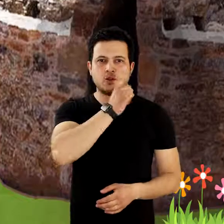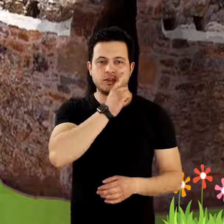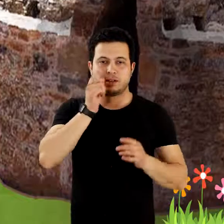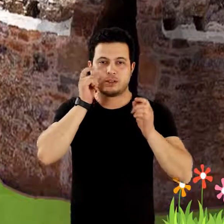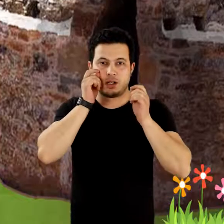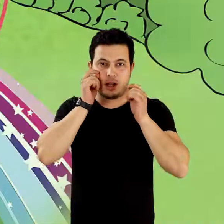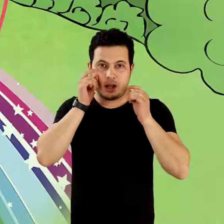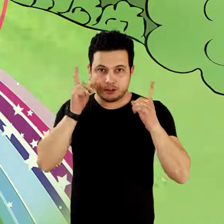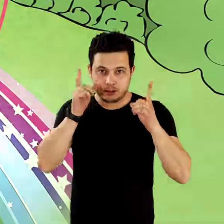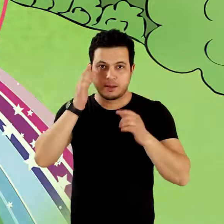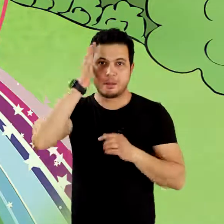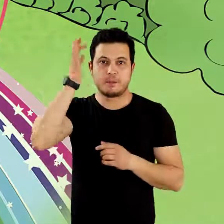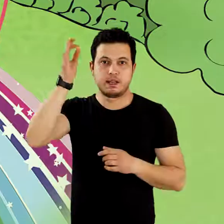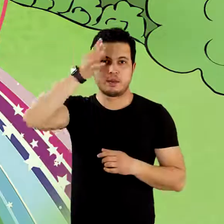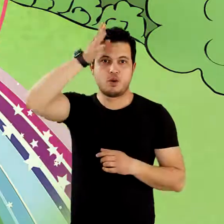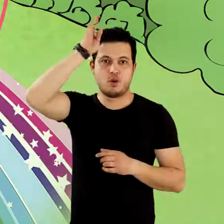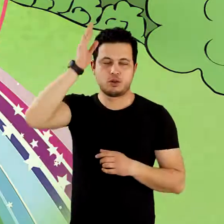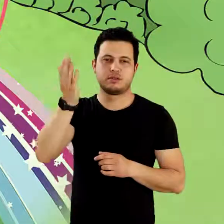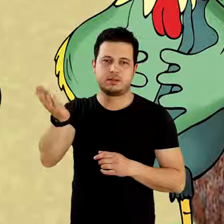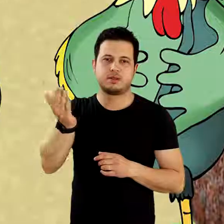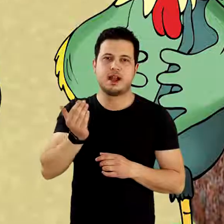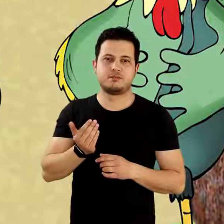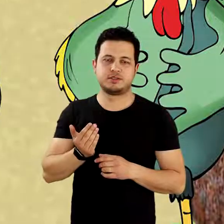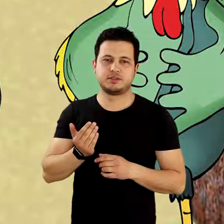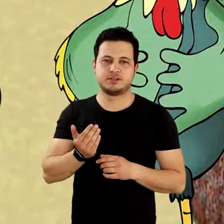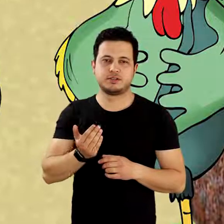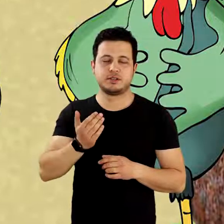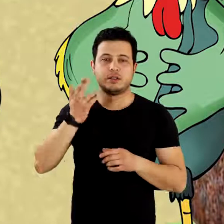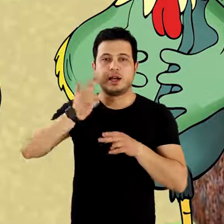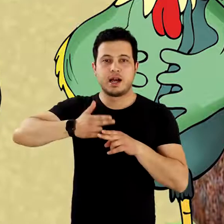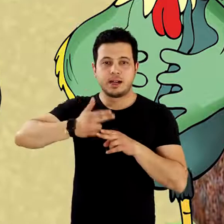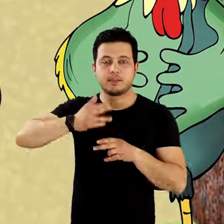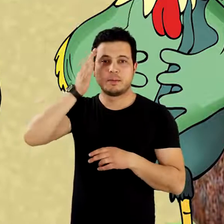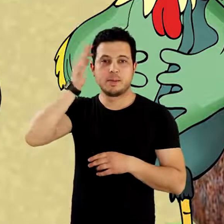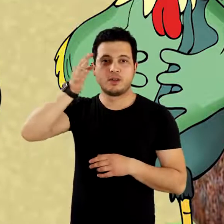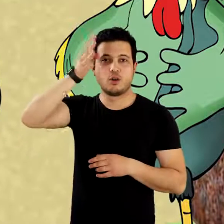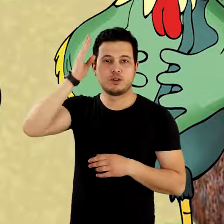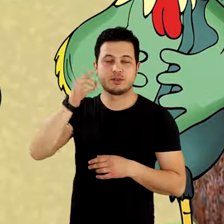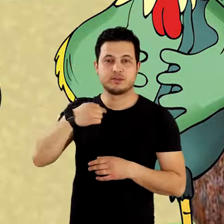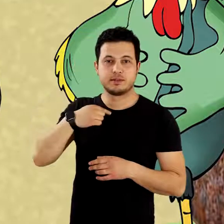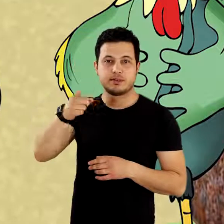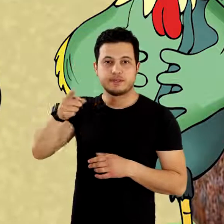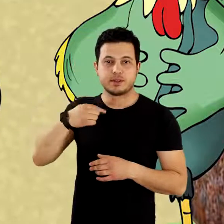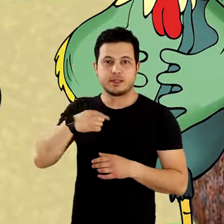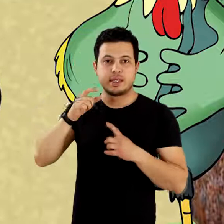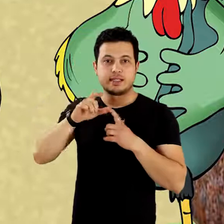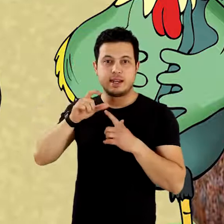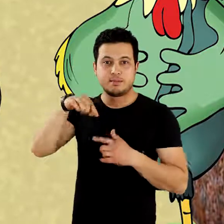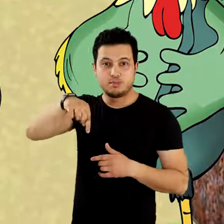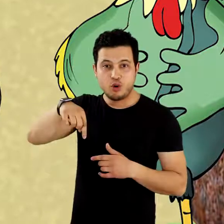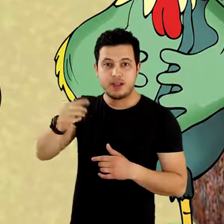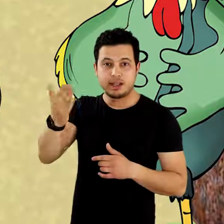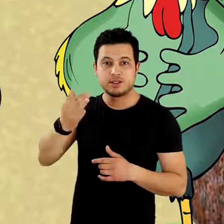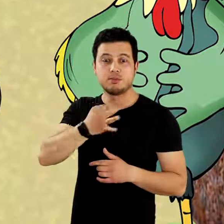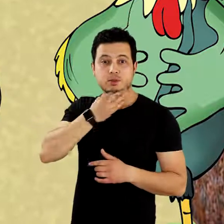Açtıklarında Bilge Horoz çoktan gelmişti. Acele et Bilge Horoz, hadi. Neredeyse Selim burada olacak. Bir an evvel